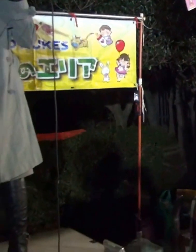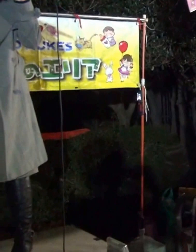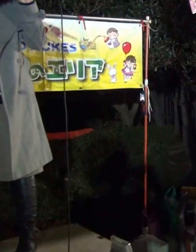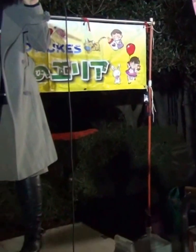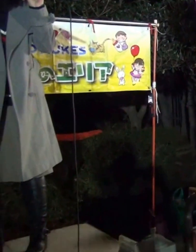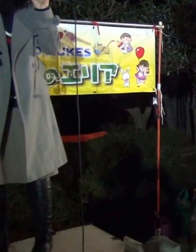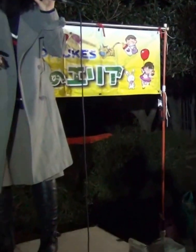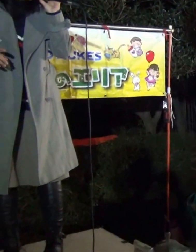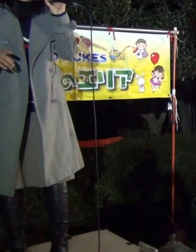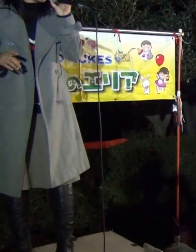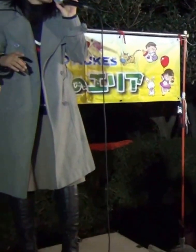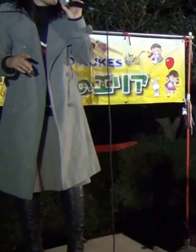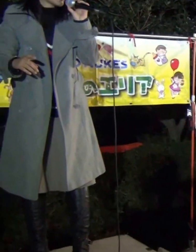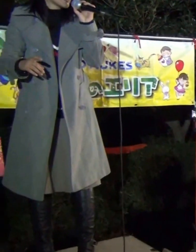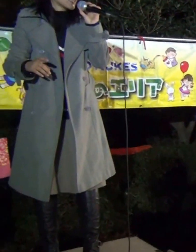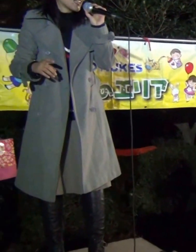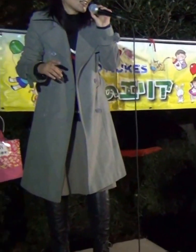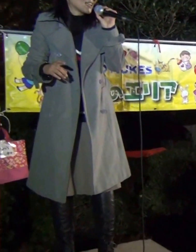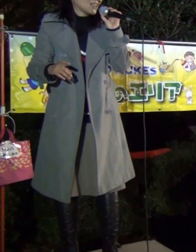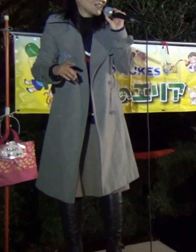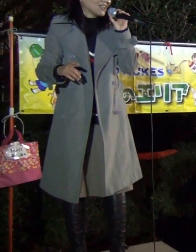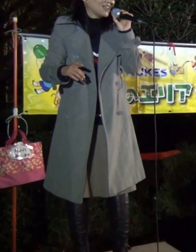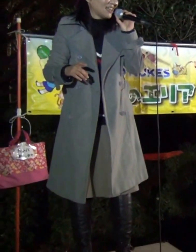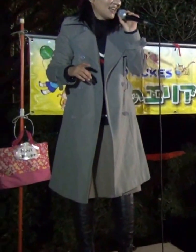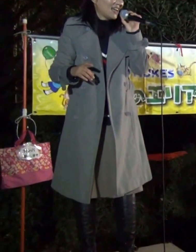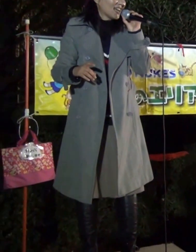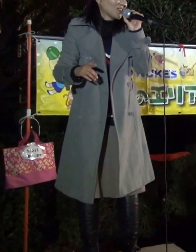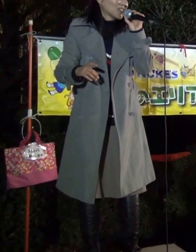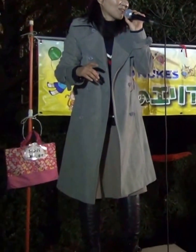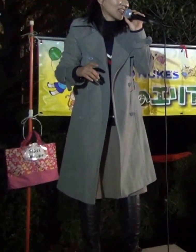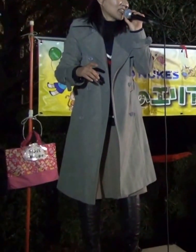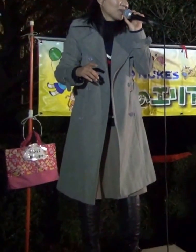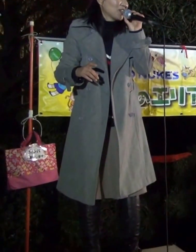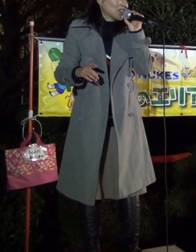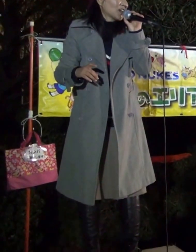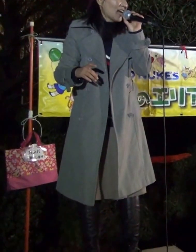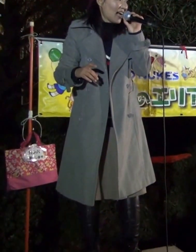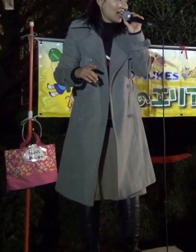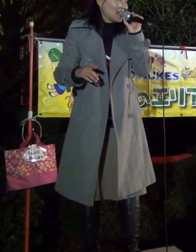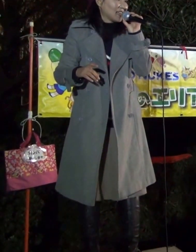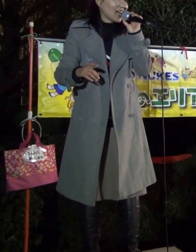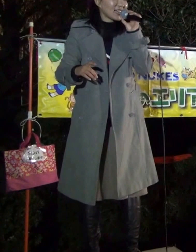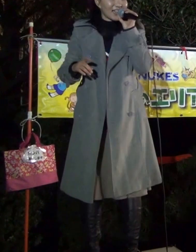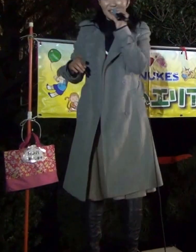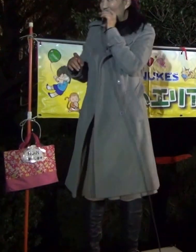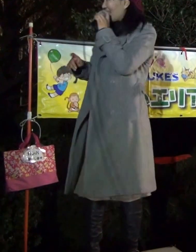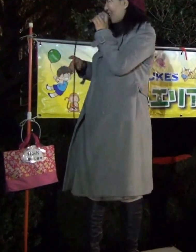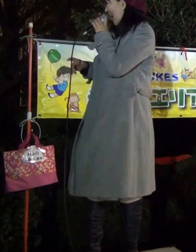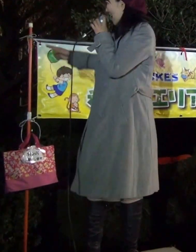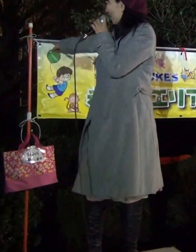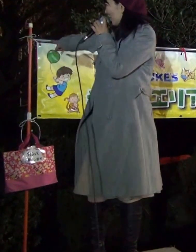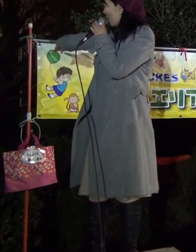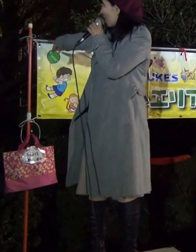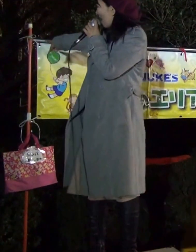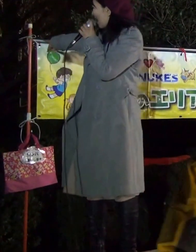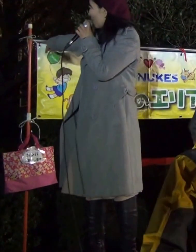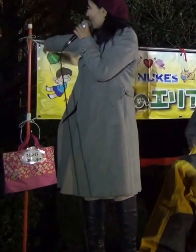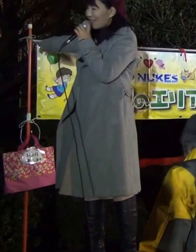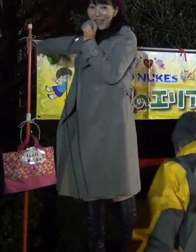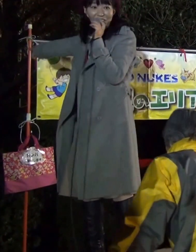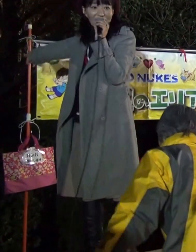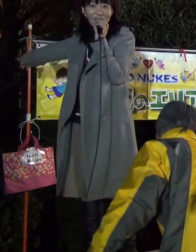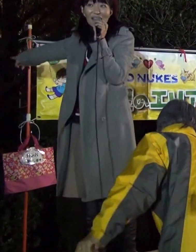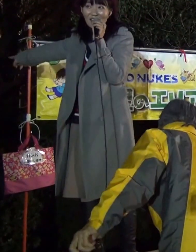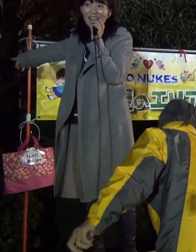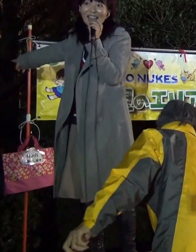。はい、お願いします。ありがとうございます。いつも府中から参加してくださってて、この可愛いお